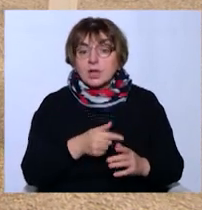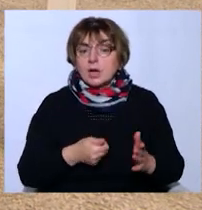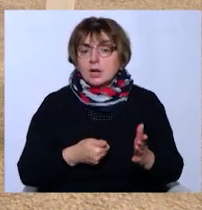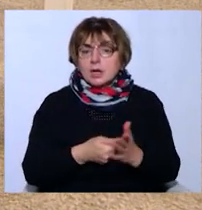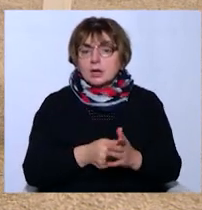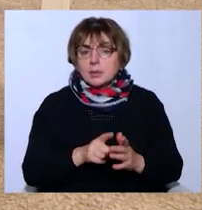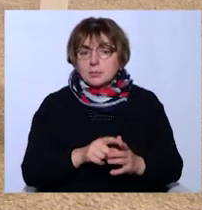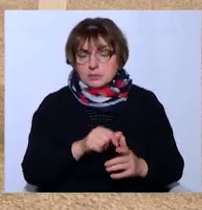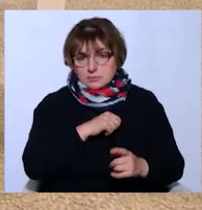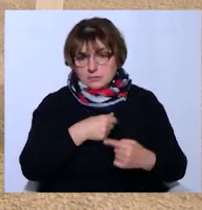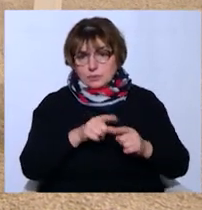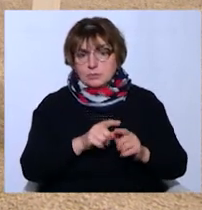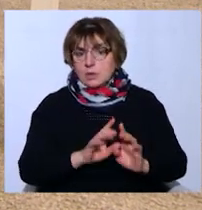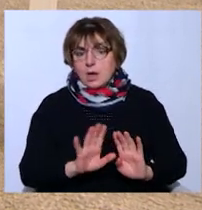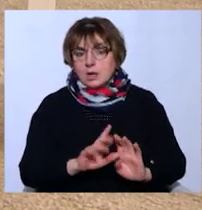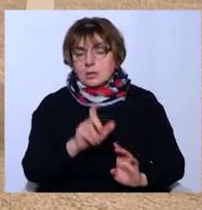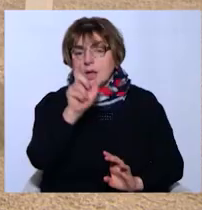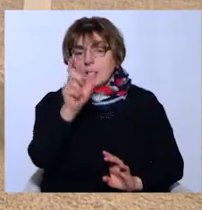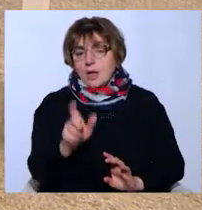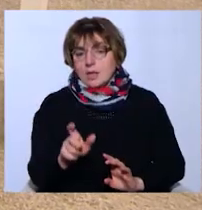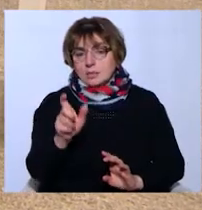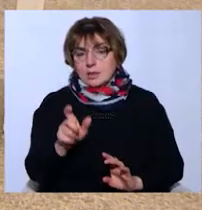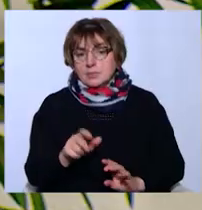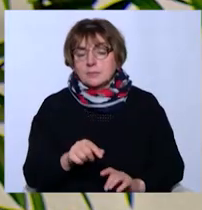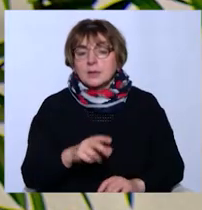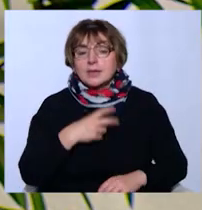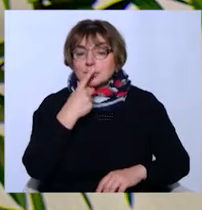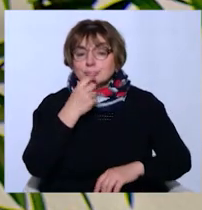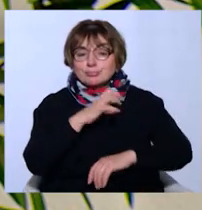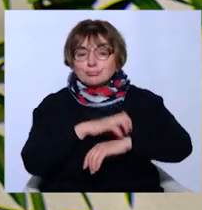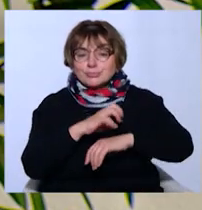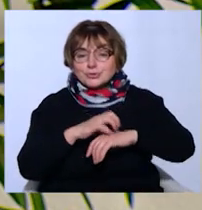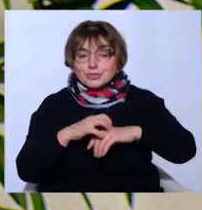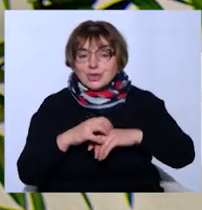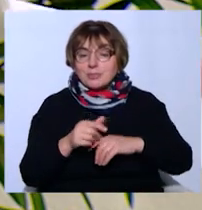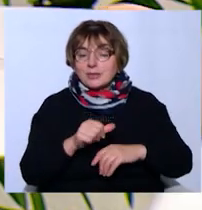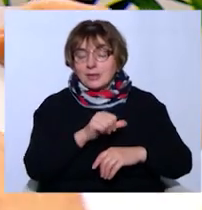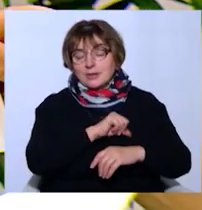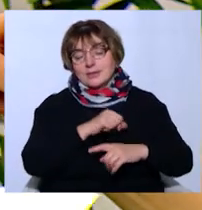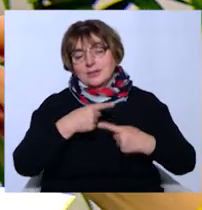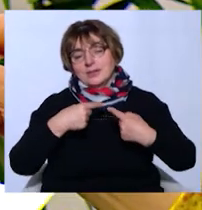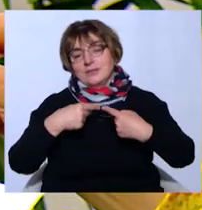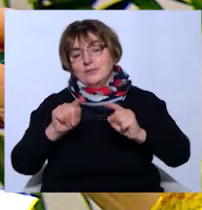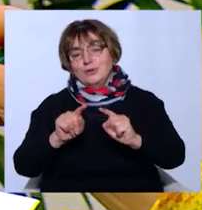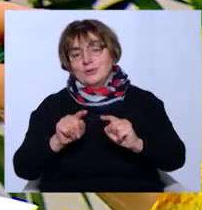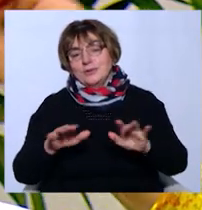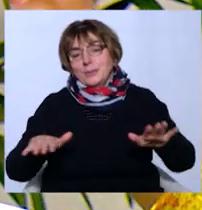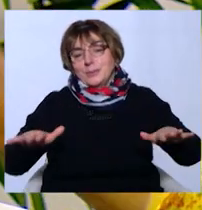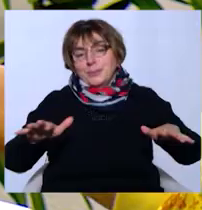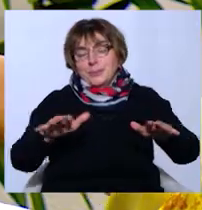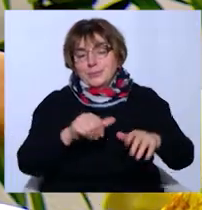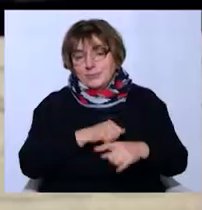ჩავსვათ. ესე. ჭიამაია. ჭიამაია მოძრაობს თავისით. ამიტომ